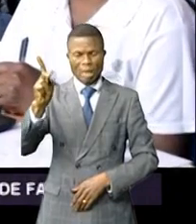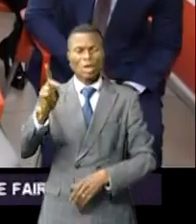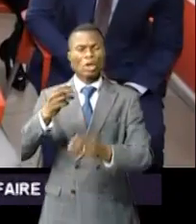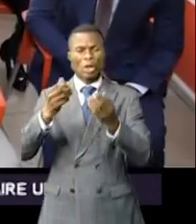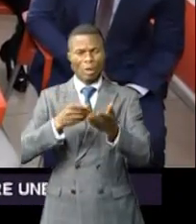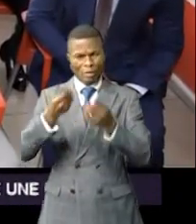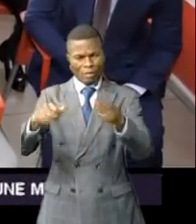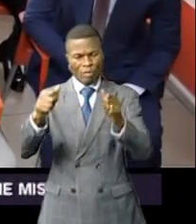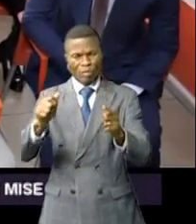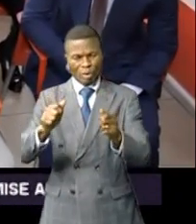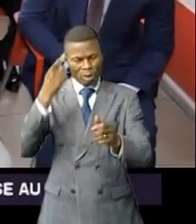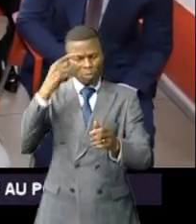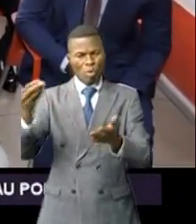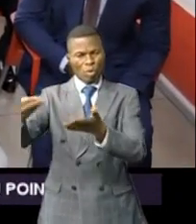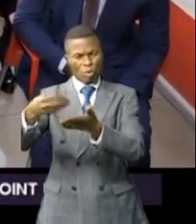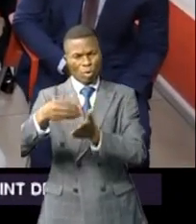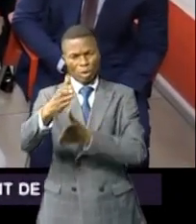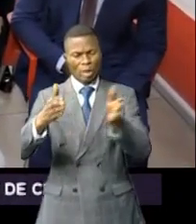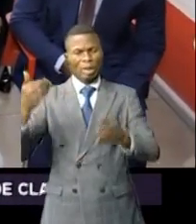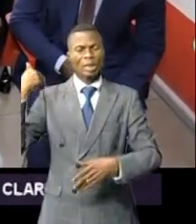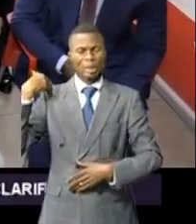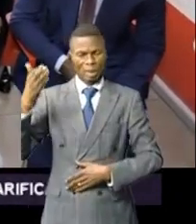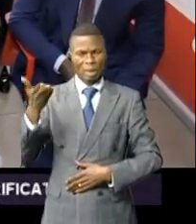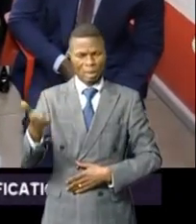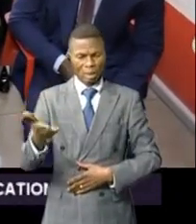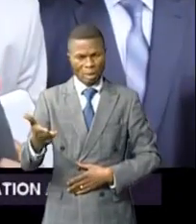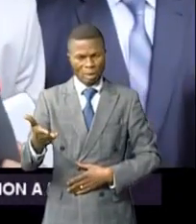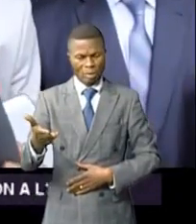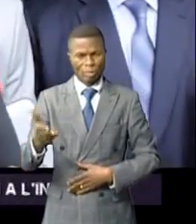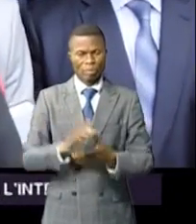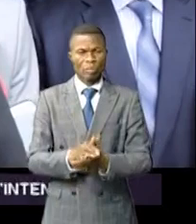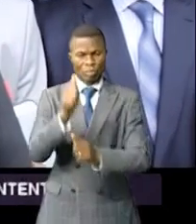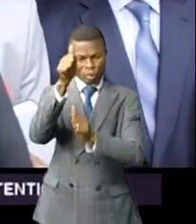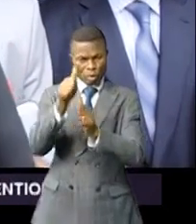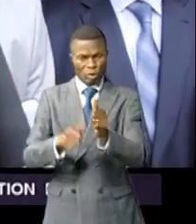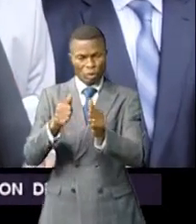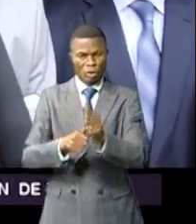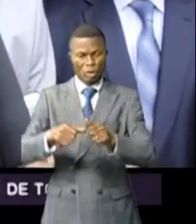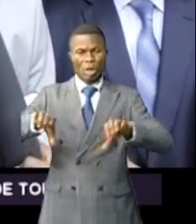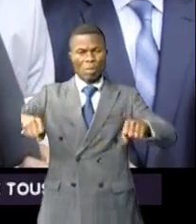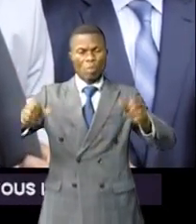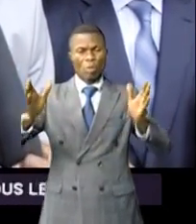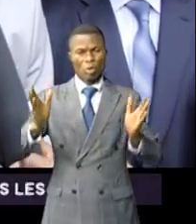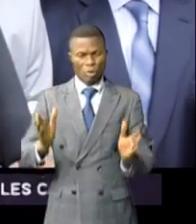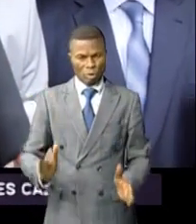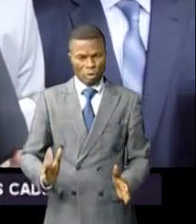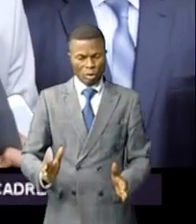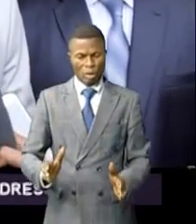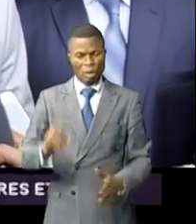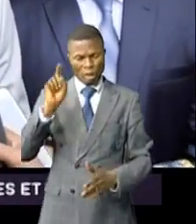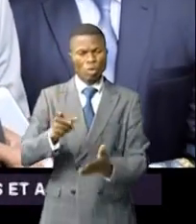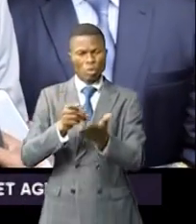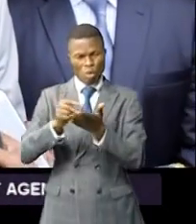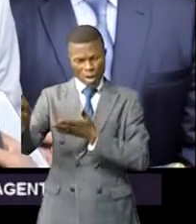vente pour une bonne mobilisation et la collecte saine des recettes. Chaque détenteur d'une moto doit